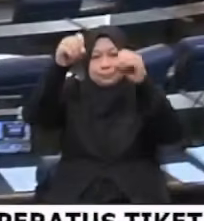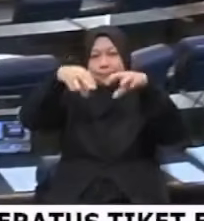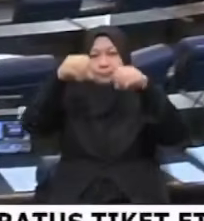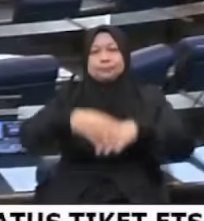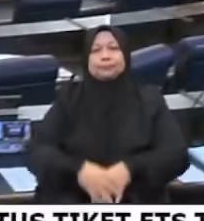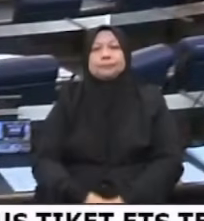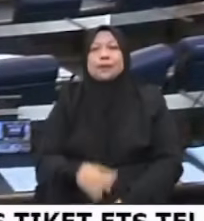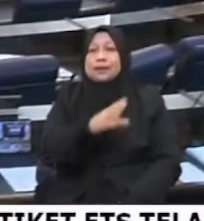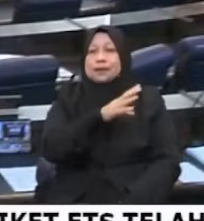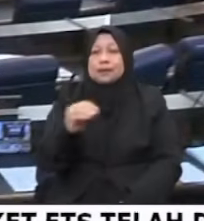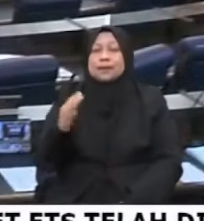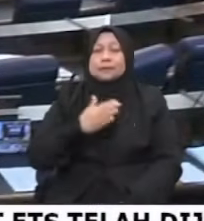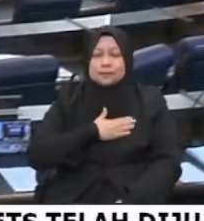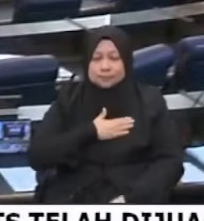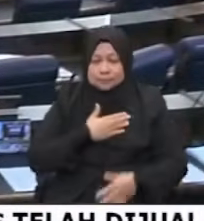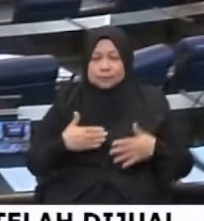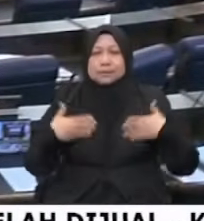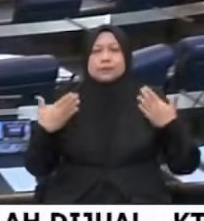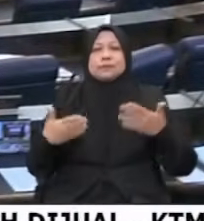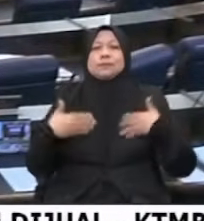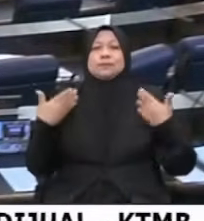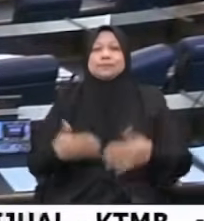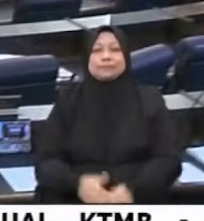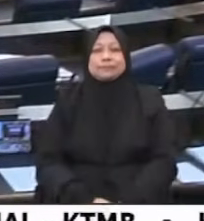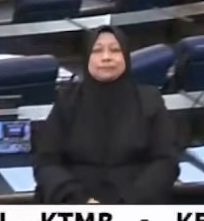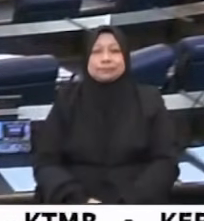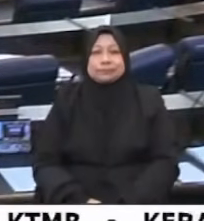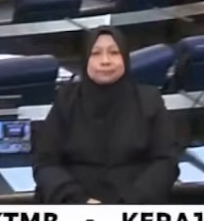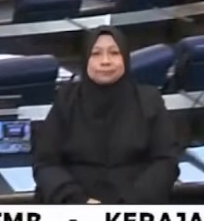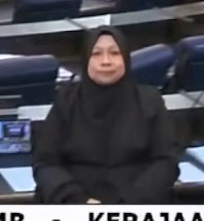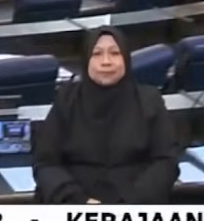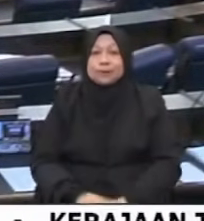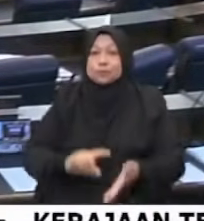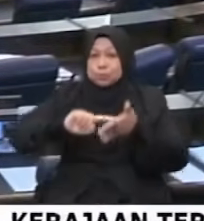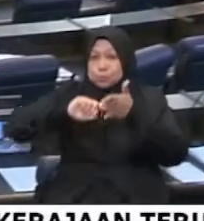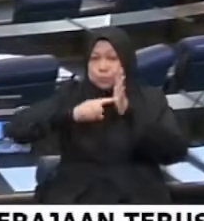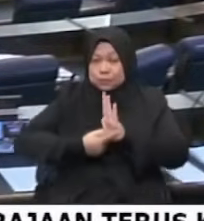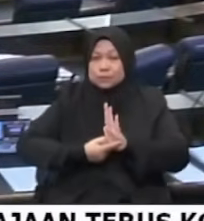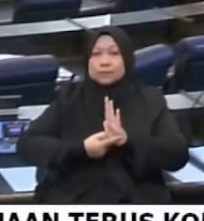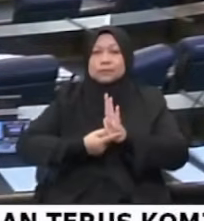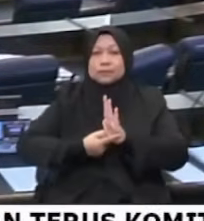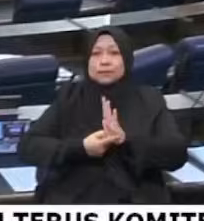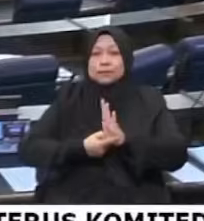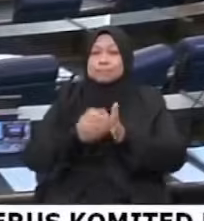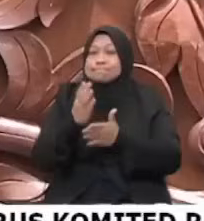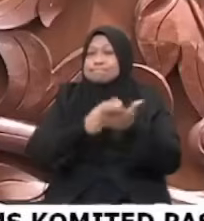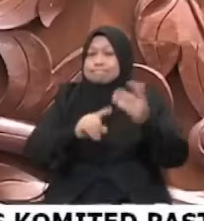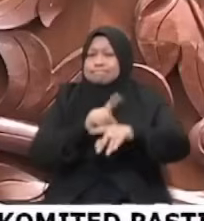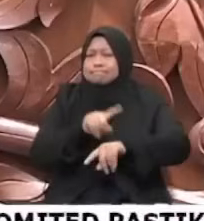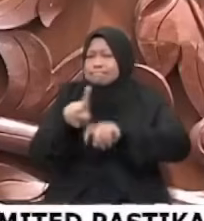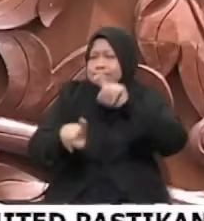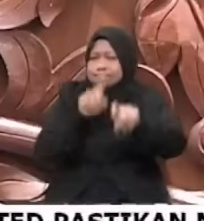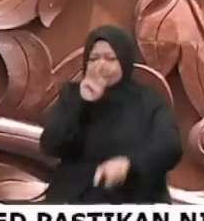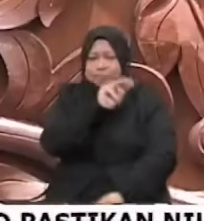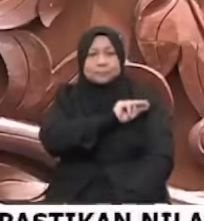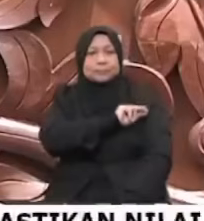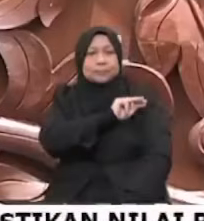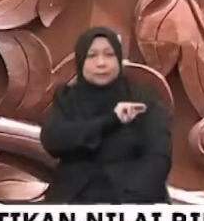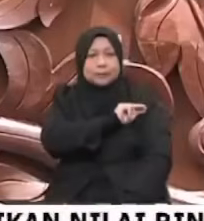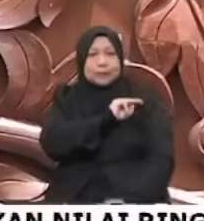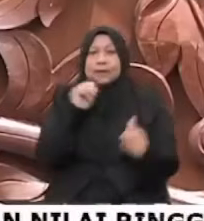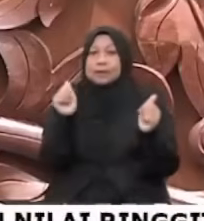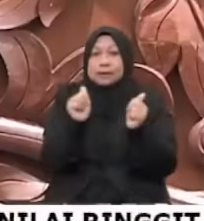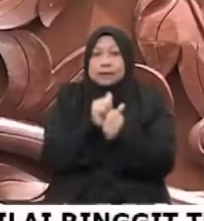wabarakatuh dan salam sejahtera kita mulakan sesi waktu pertanyaan Meri